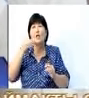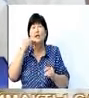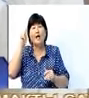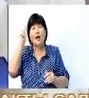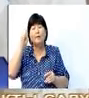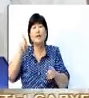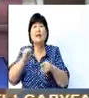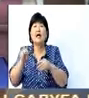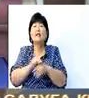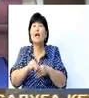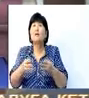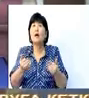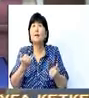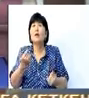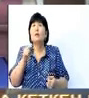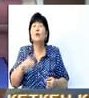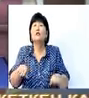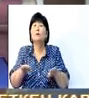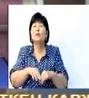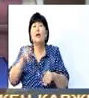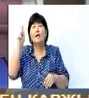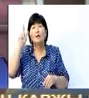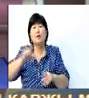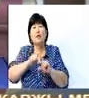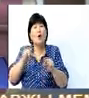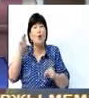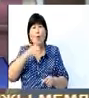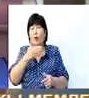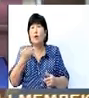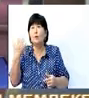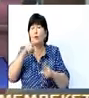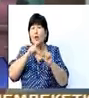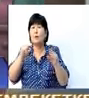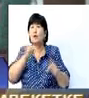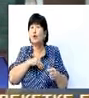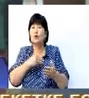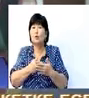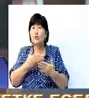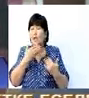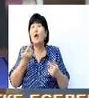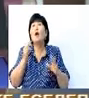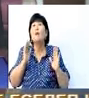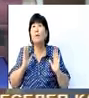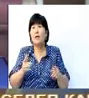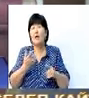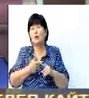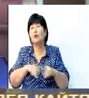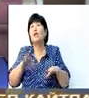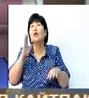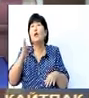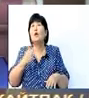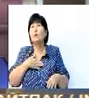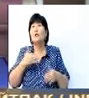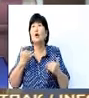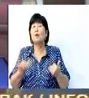мен тағылымды тәрбие алмақ. Біз бұндай мектепте оқыған жоқпыз, бұндай мектепте жұмыс жасаған жоқпыз. Бірақ сонда да болса